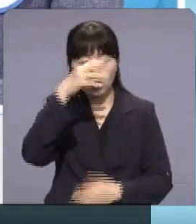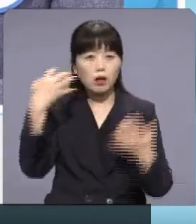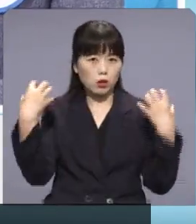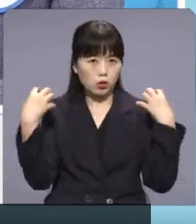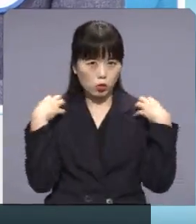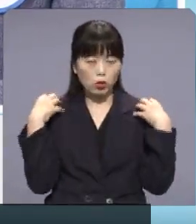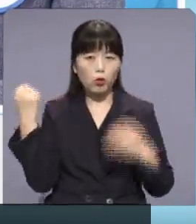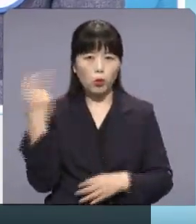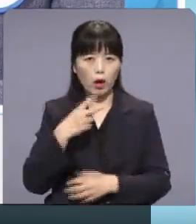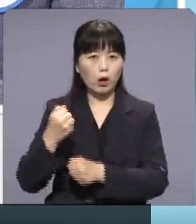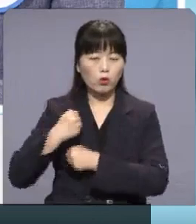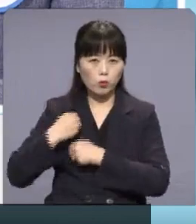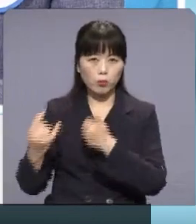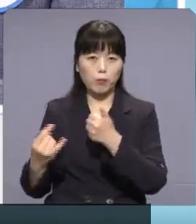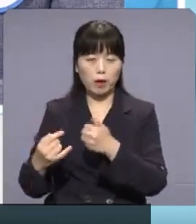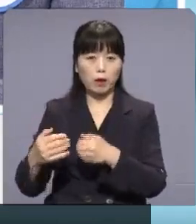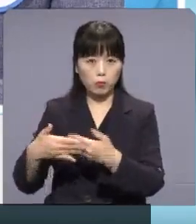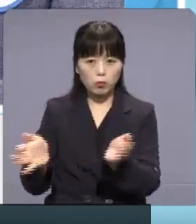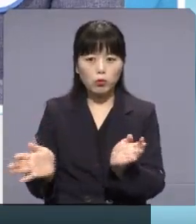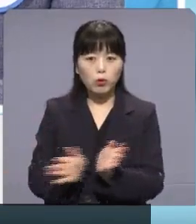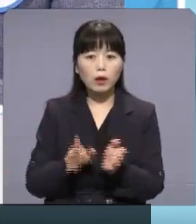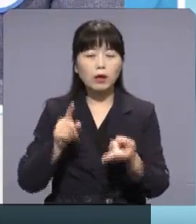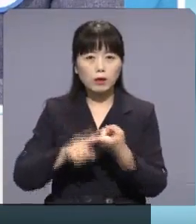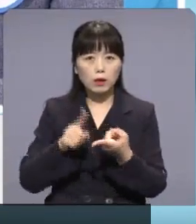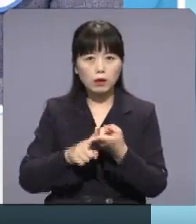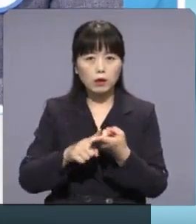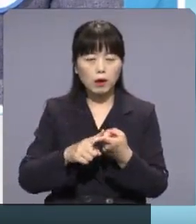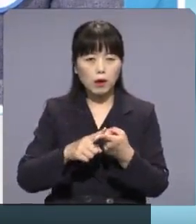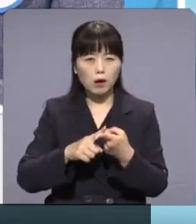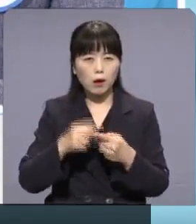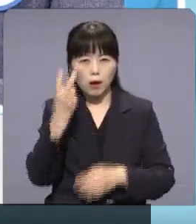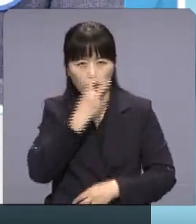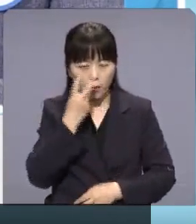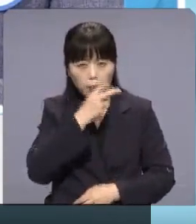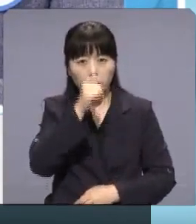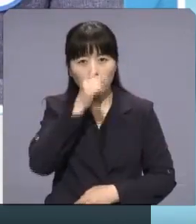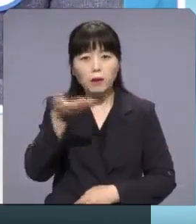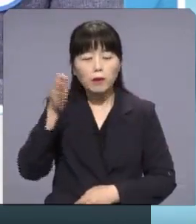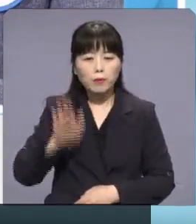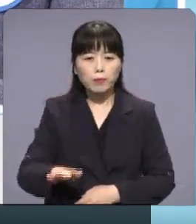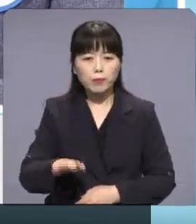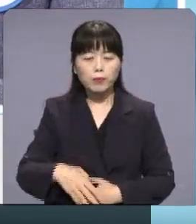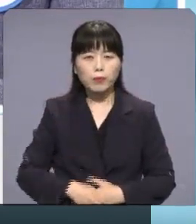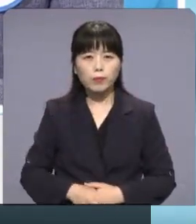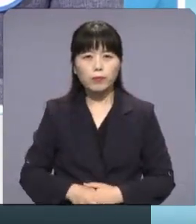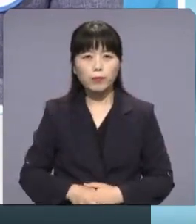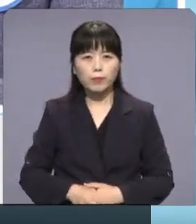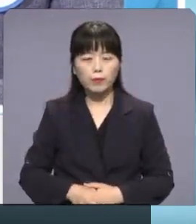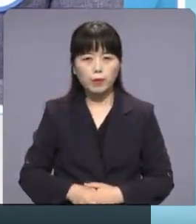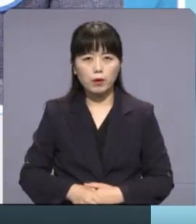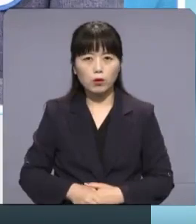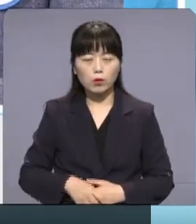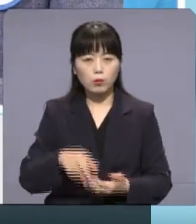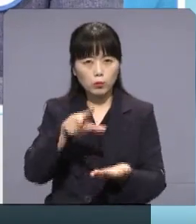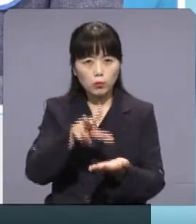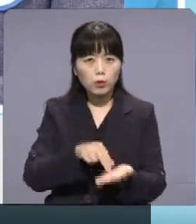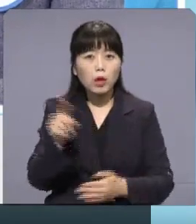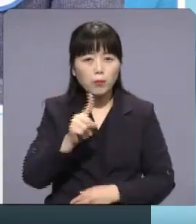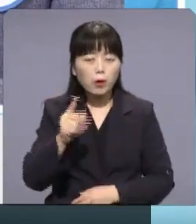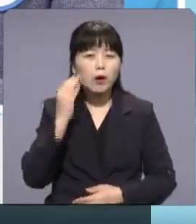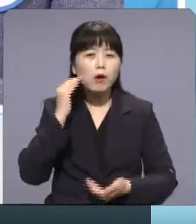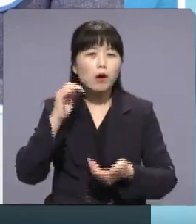해양경찰청하고 국방부를 기본적으로 여러 가지 감찰을 할 텐데 거기에는 가장 핵심적인 포인트는 이거죠.